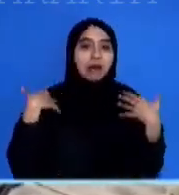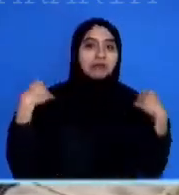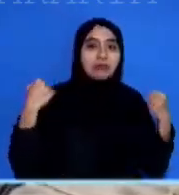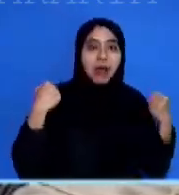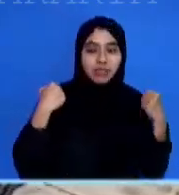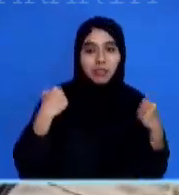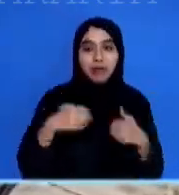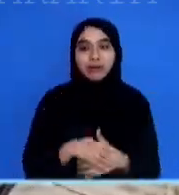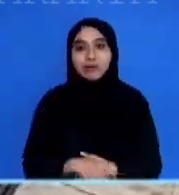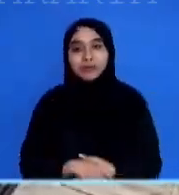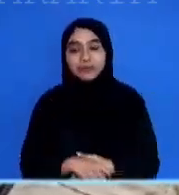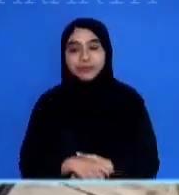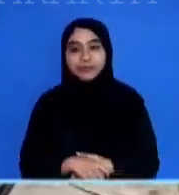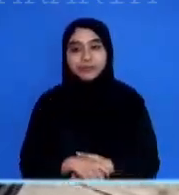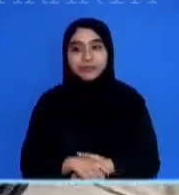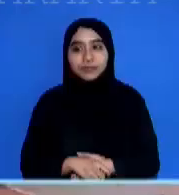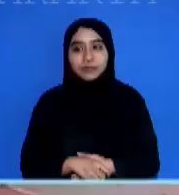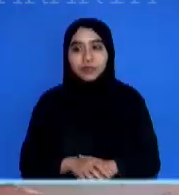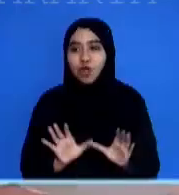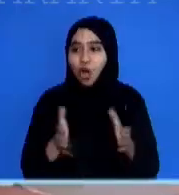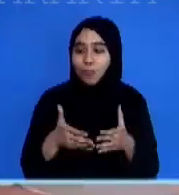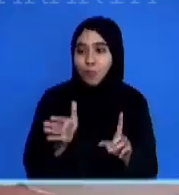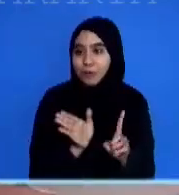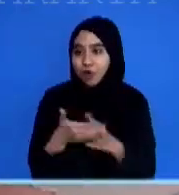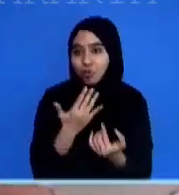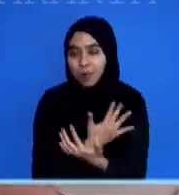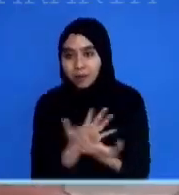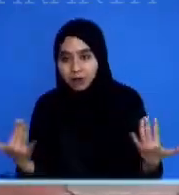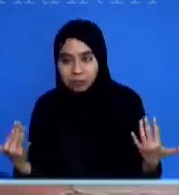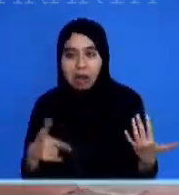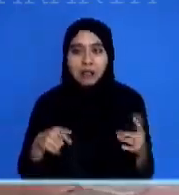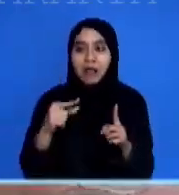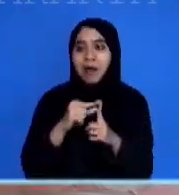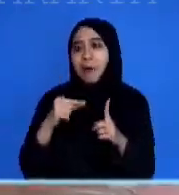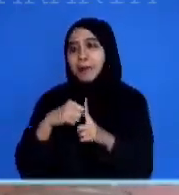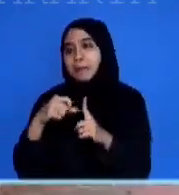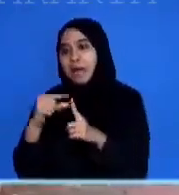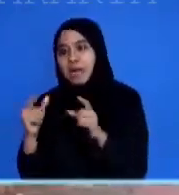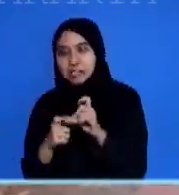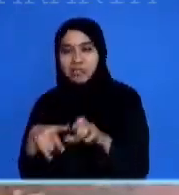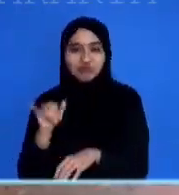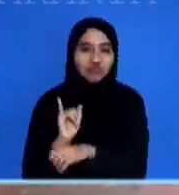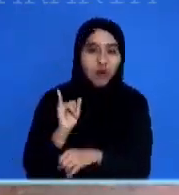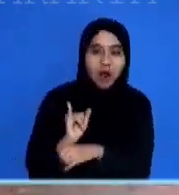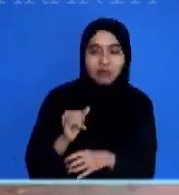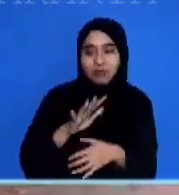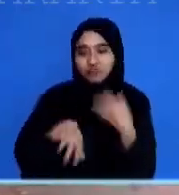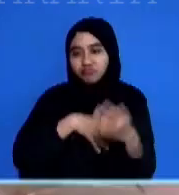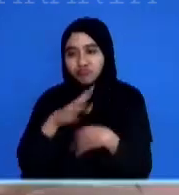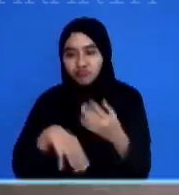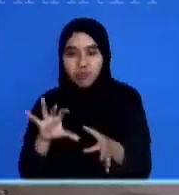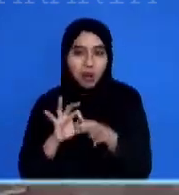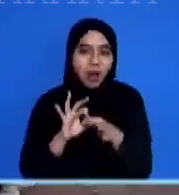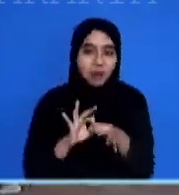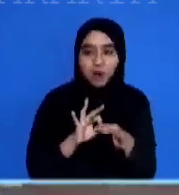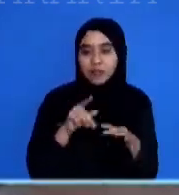atau Satlinmas dan Kelompok Penyelenggara Pemungutan Suara atau KPPS Kota Yogyakarta. Hal ini sangat penting agar ketika